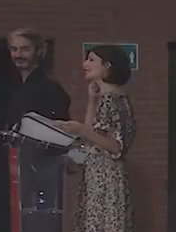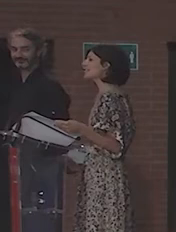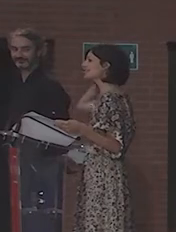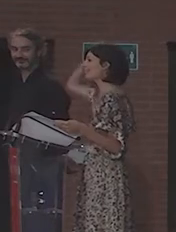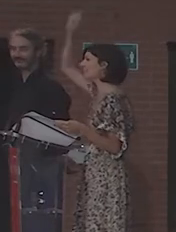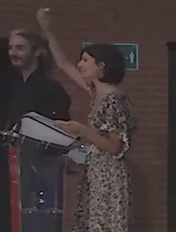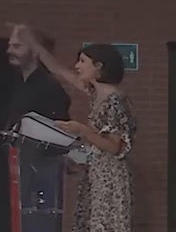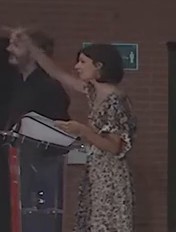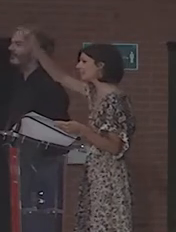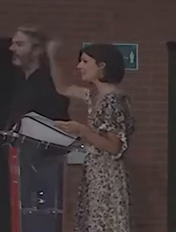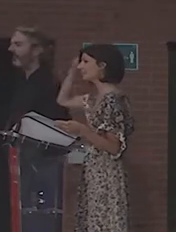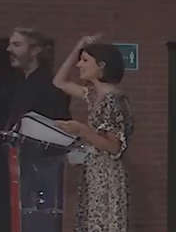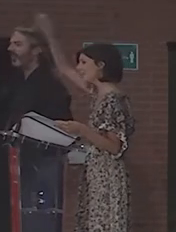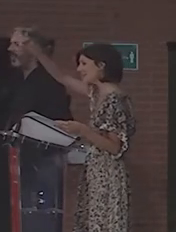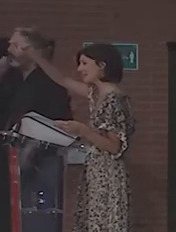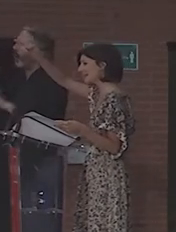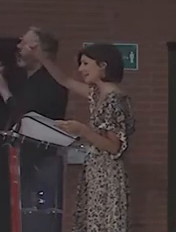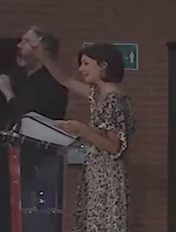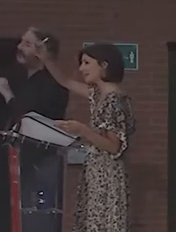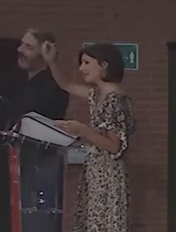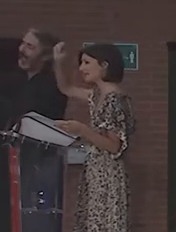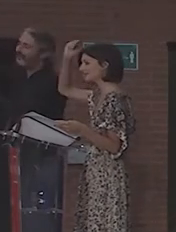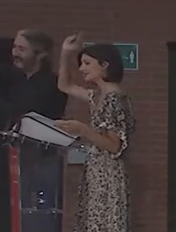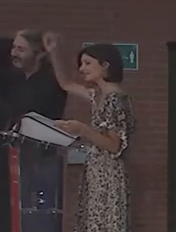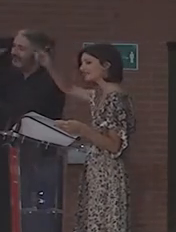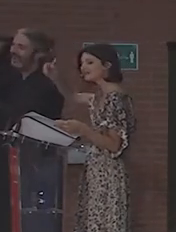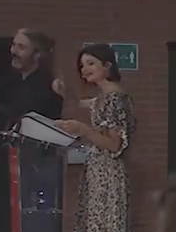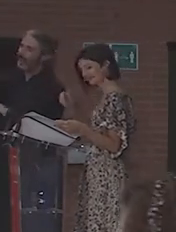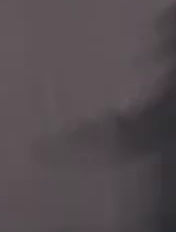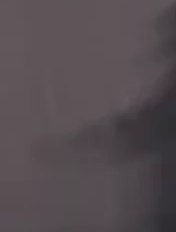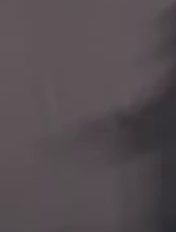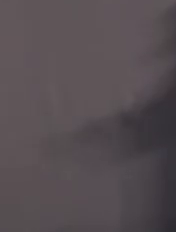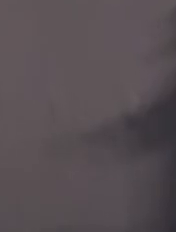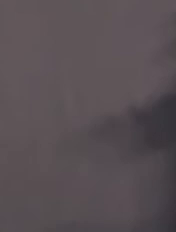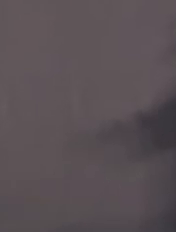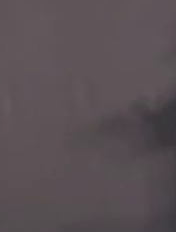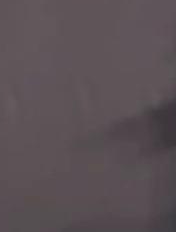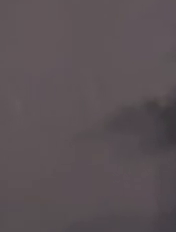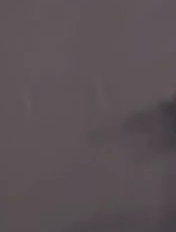Us han de sentir de l'altre costat del pati Jaume I, eh? A veure.